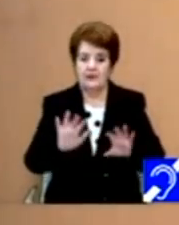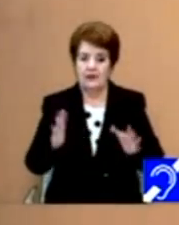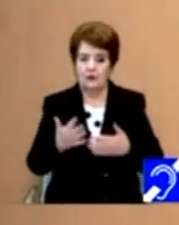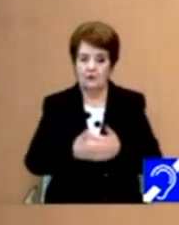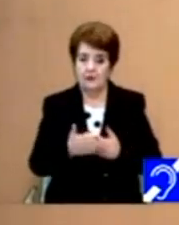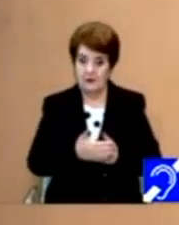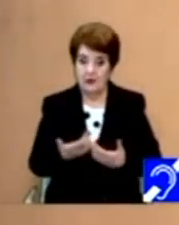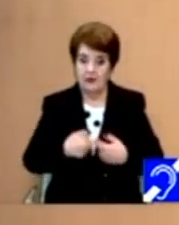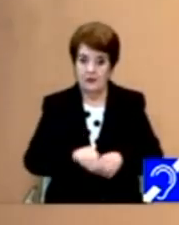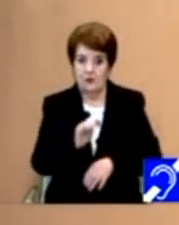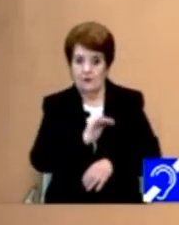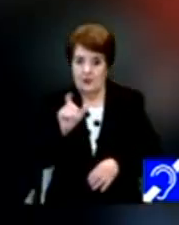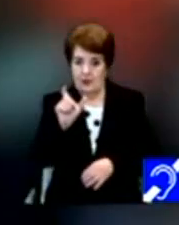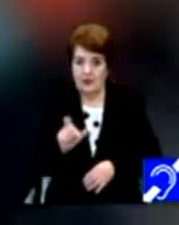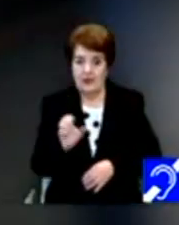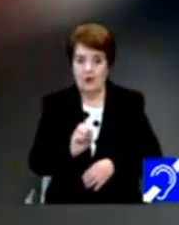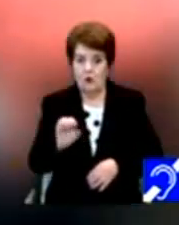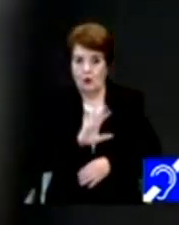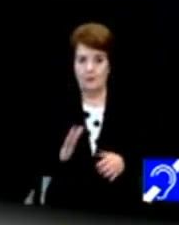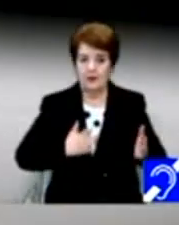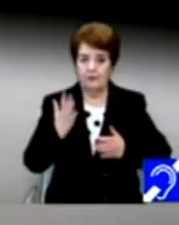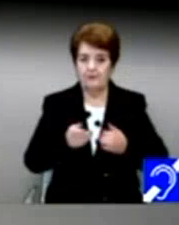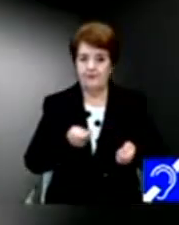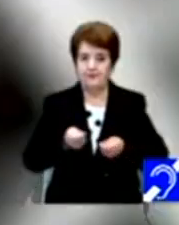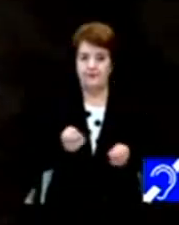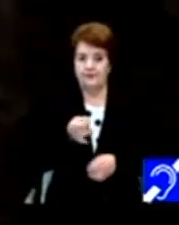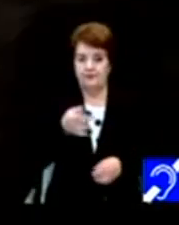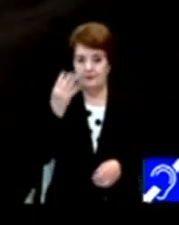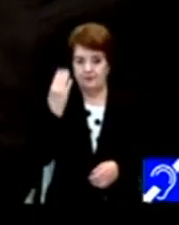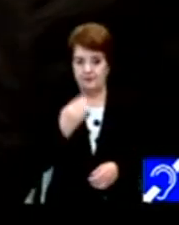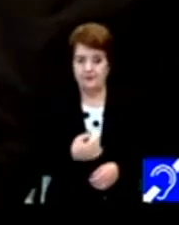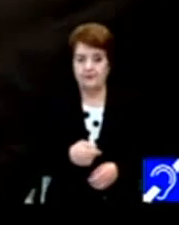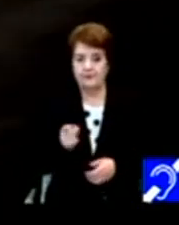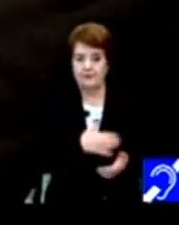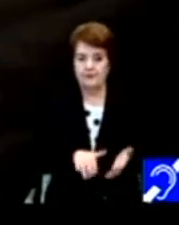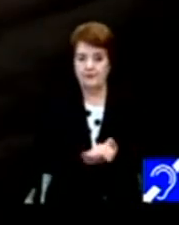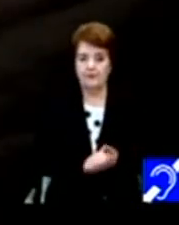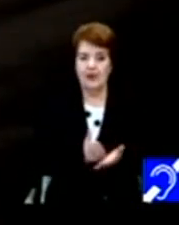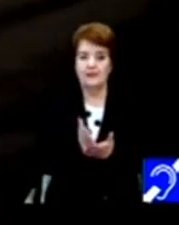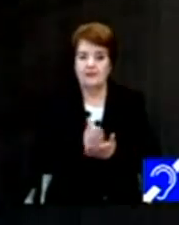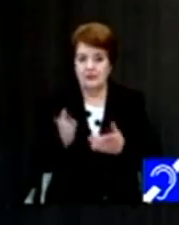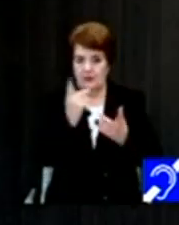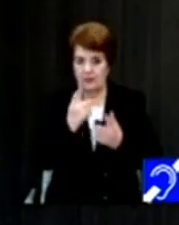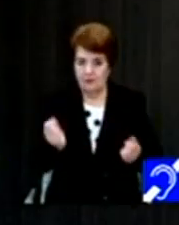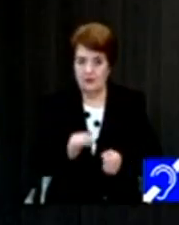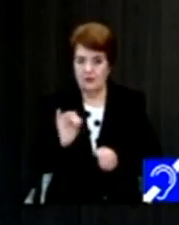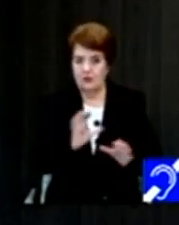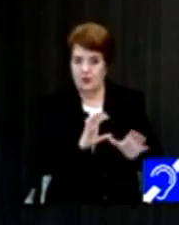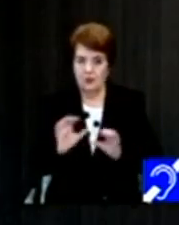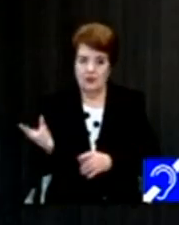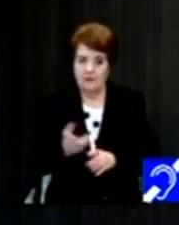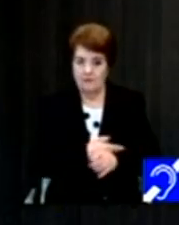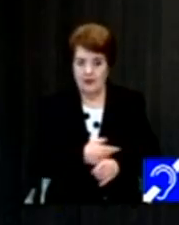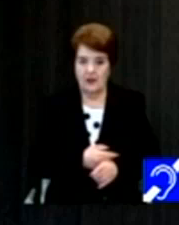penale. De asemenea, oficialii europeni au încurajat autoritățile Republicii Moldova să consolideze serviciul de informații și securitate